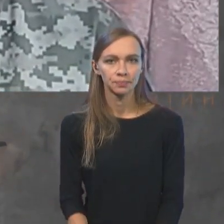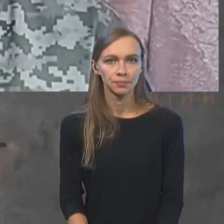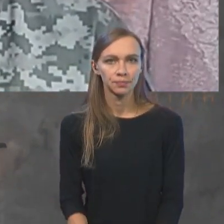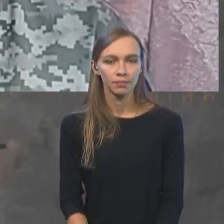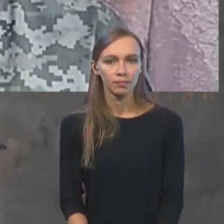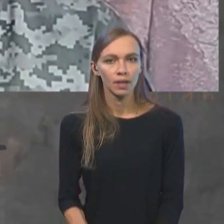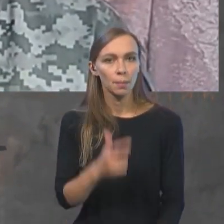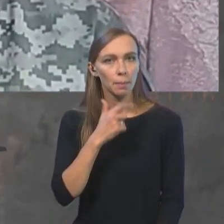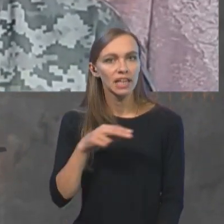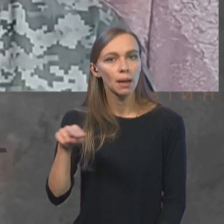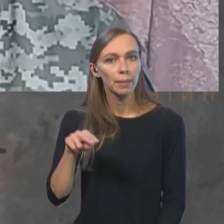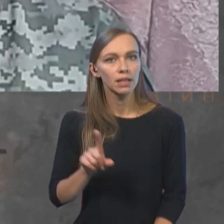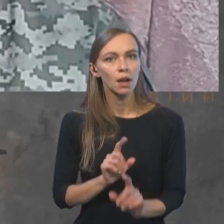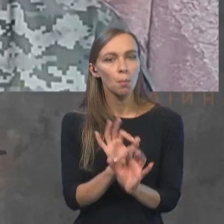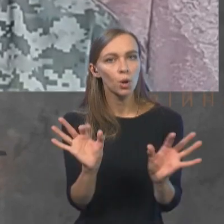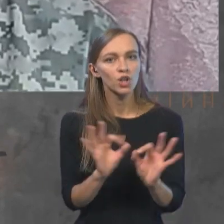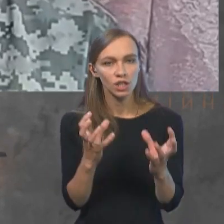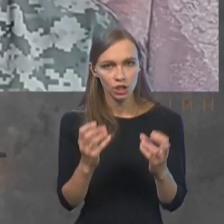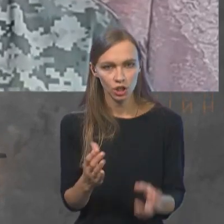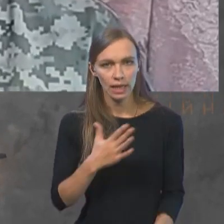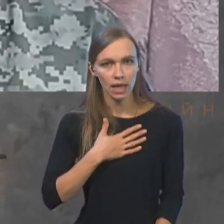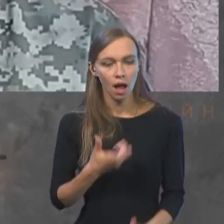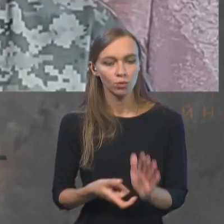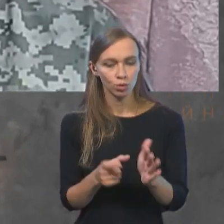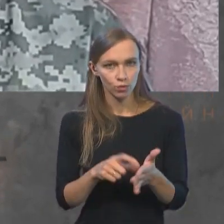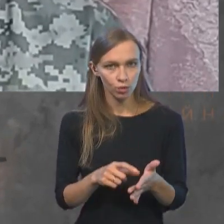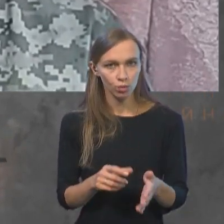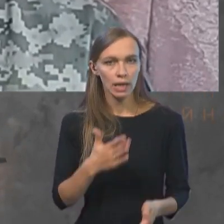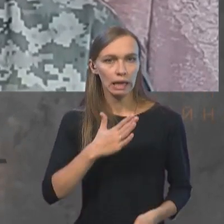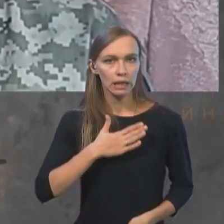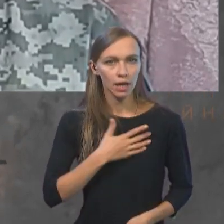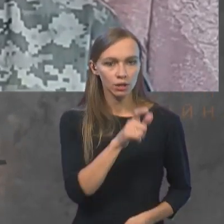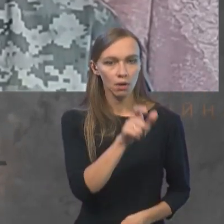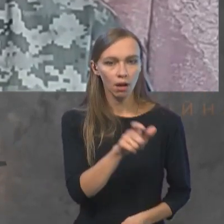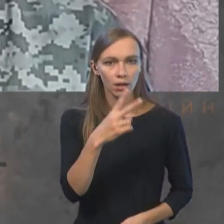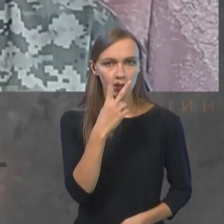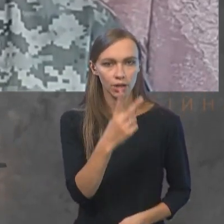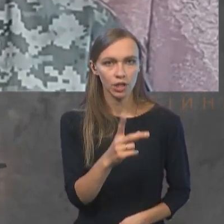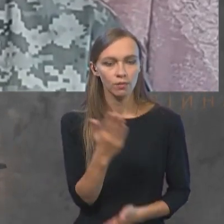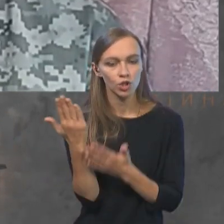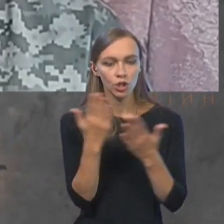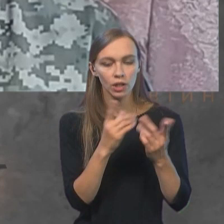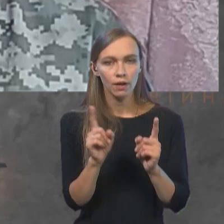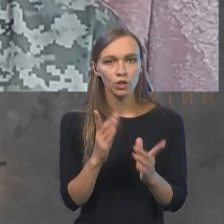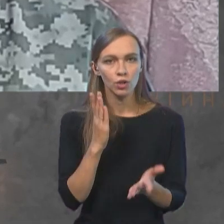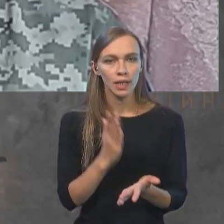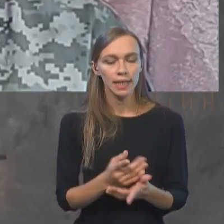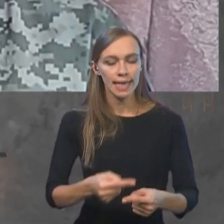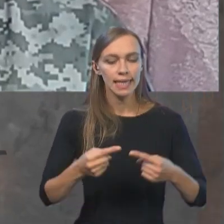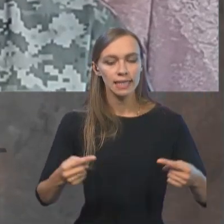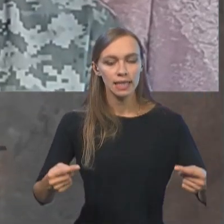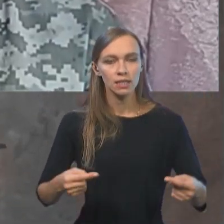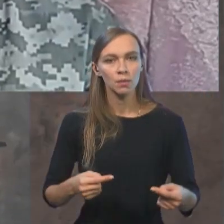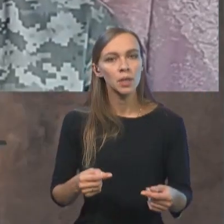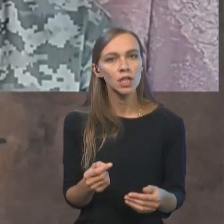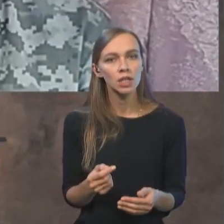і поясніть ще, будь ласка, нам тут у студії і нашим глядачам, я читав, що існує різниця між тактичною